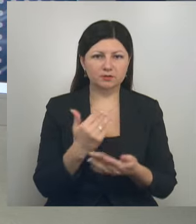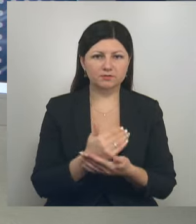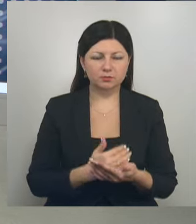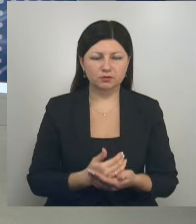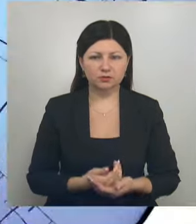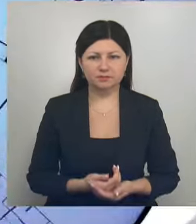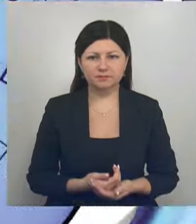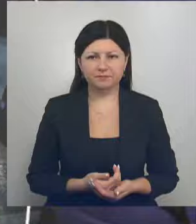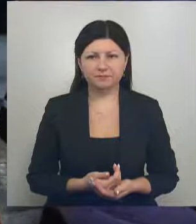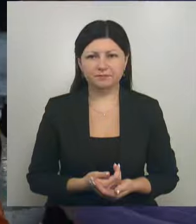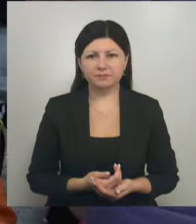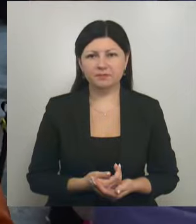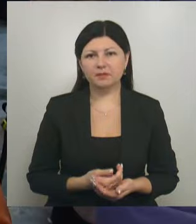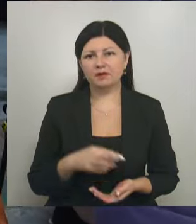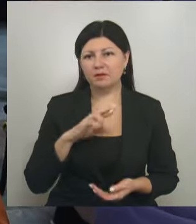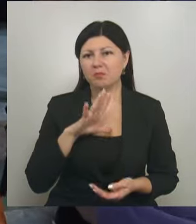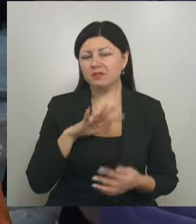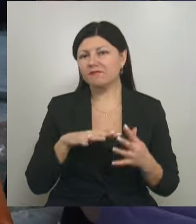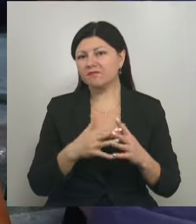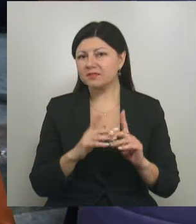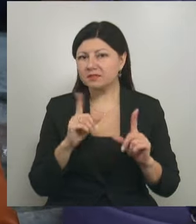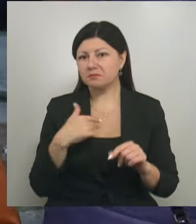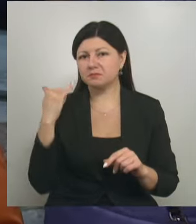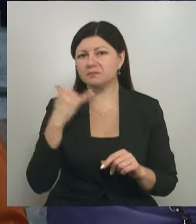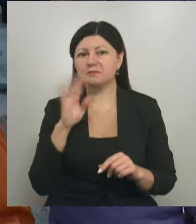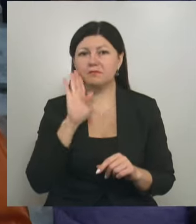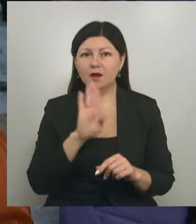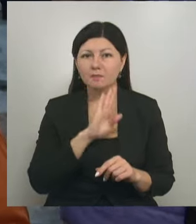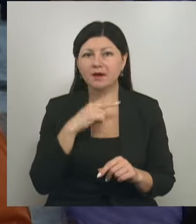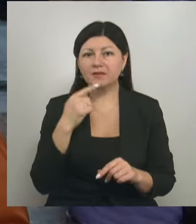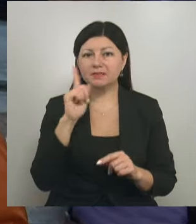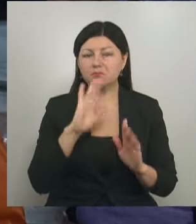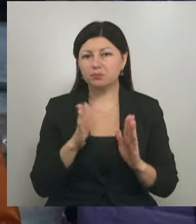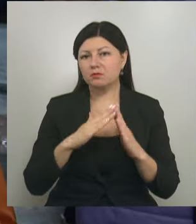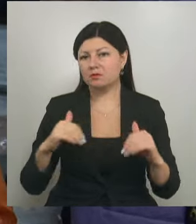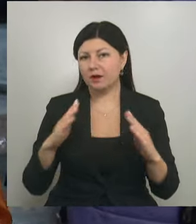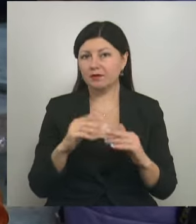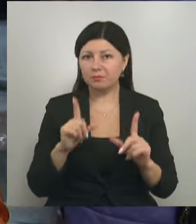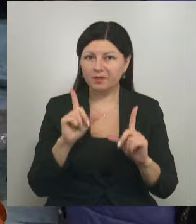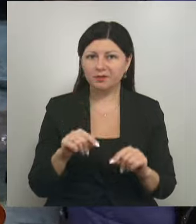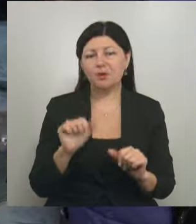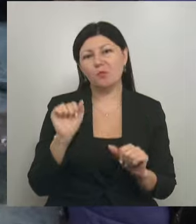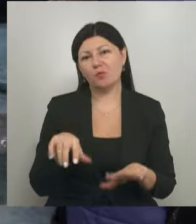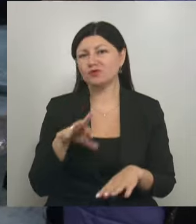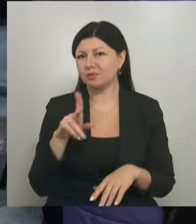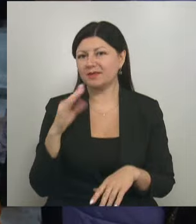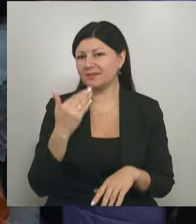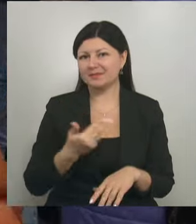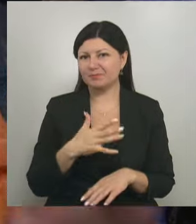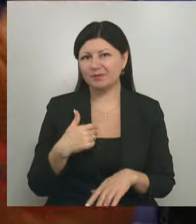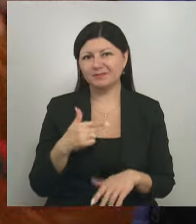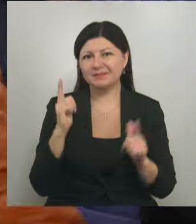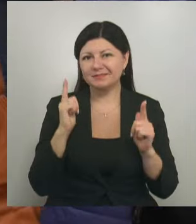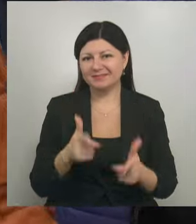выпуске. Я была в деревне, мне звонит мама и говорит: там лагерь, ты поедешь? Можно было даже не спрашивать. Я